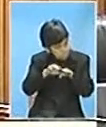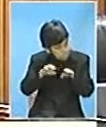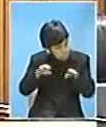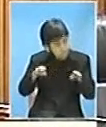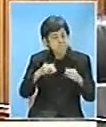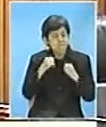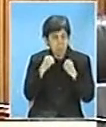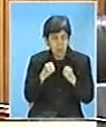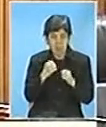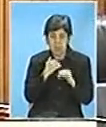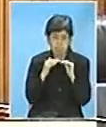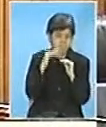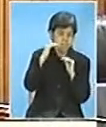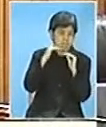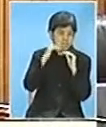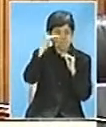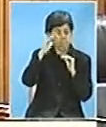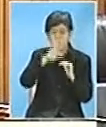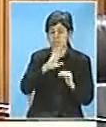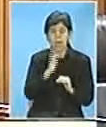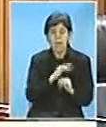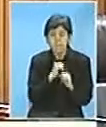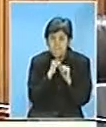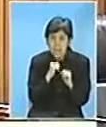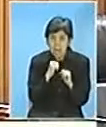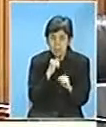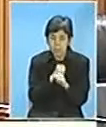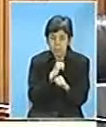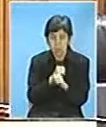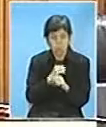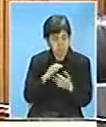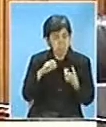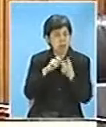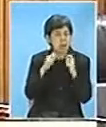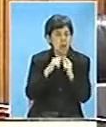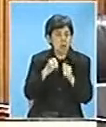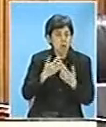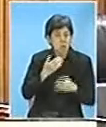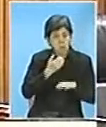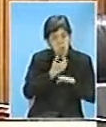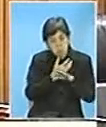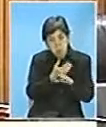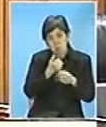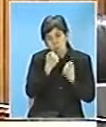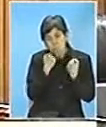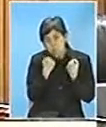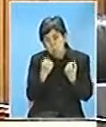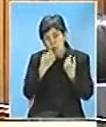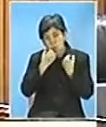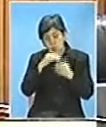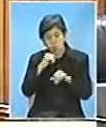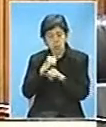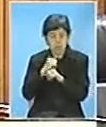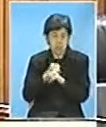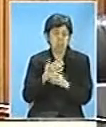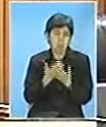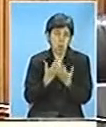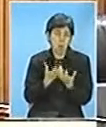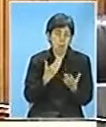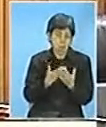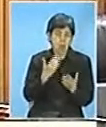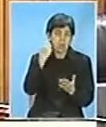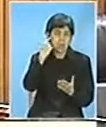จุบันนะครับไม่ให้เกินไปมากเพราะตัวนี้จะเป็นผลกระทบโดยตรงต่อภาคขนส่งซึ่งจะทำให้ผลกระทบกับเรื่องเงินเฟ้อโดยตรงนะครับ